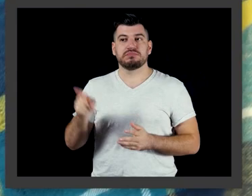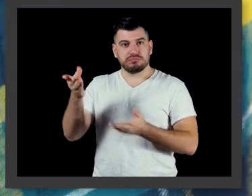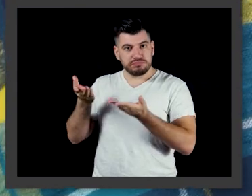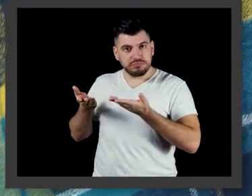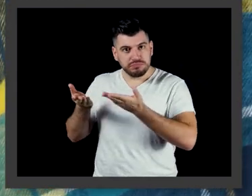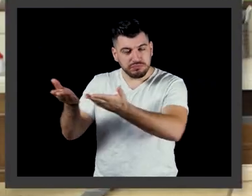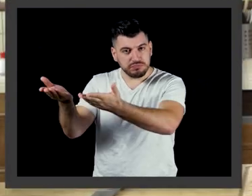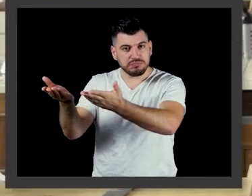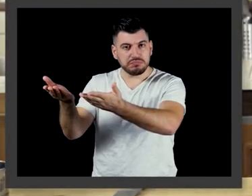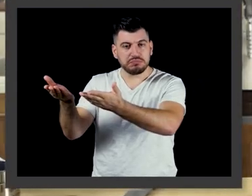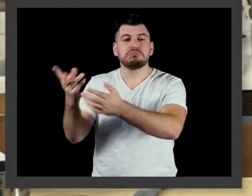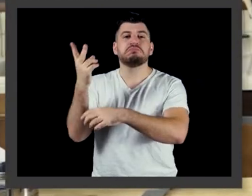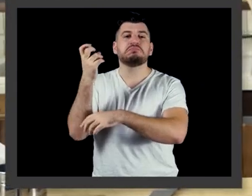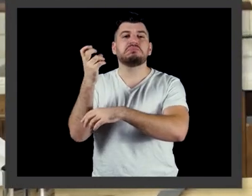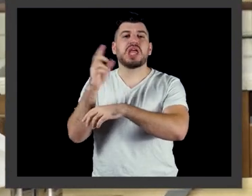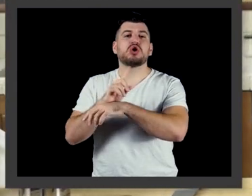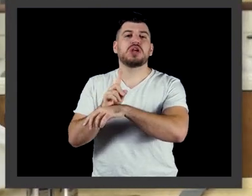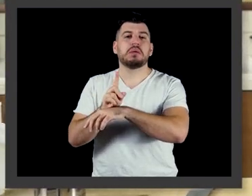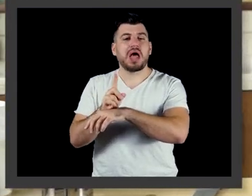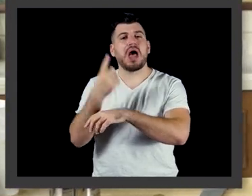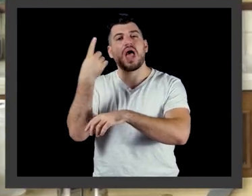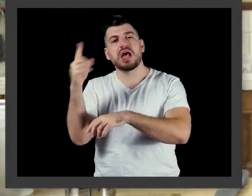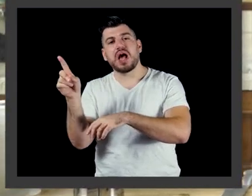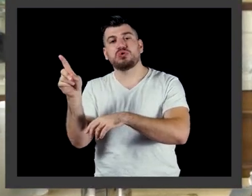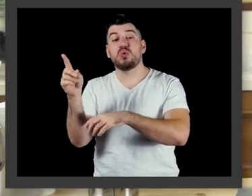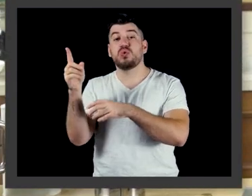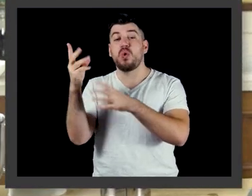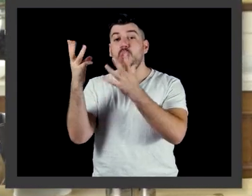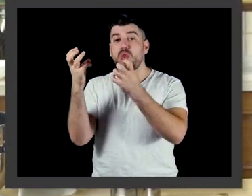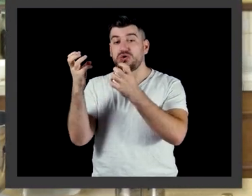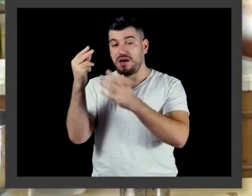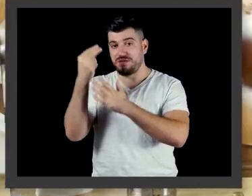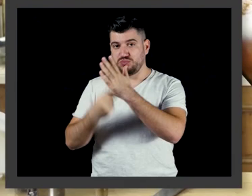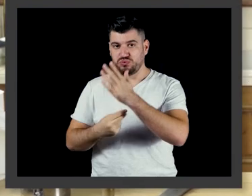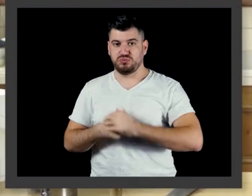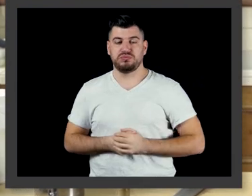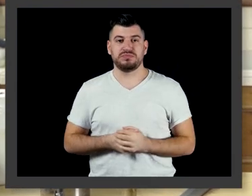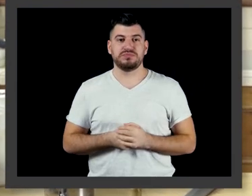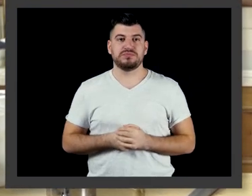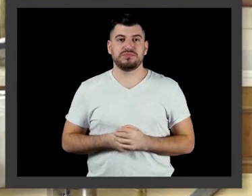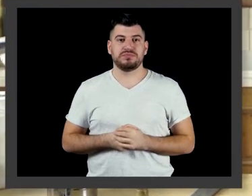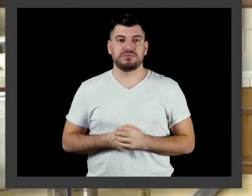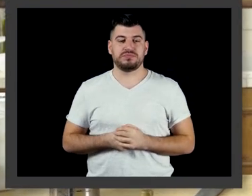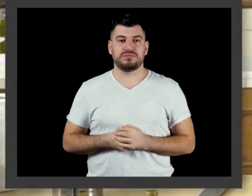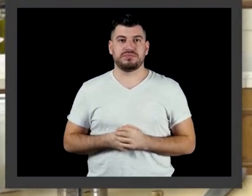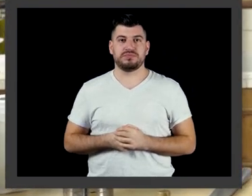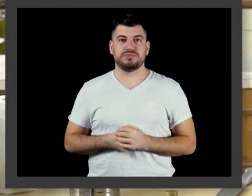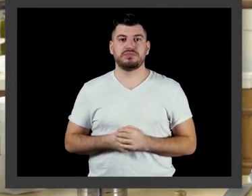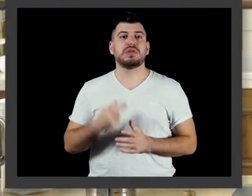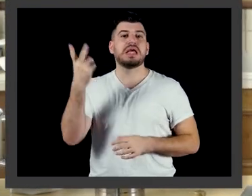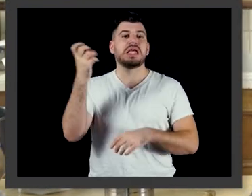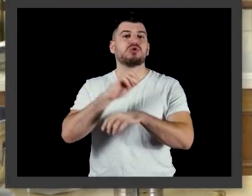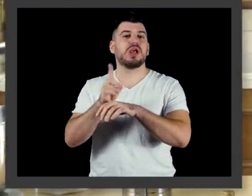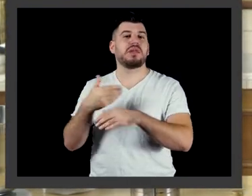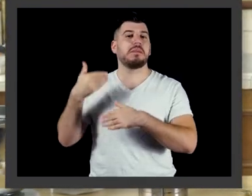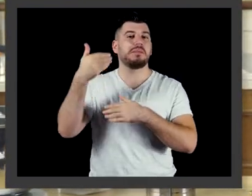άλλα 20 λεπτάκια στους 180. Κατευθείαν βγάζουμε, βάζουμε τη γέμιση και βάζουμε στο φούρνο. Μετά από 20 λεπτάκια,